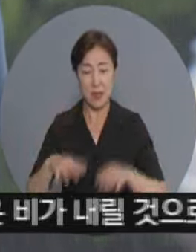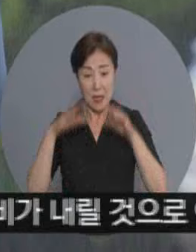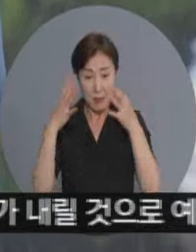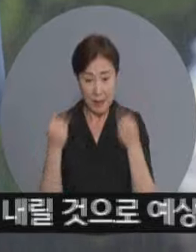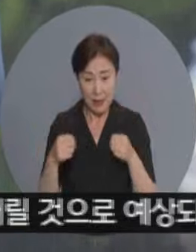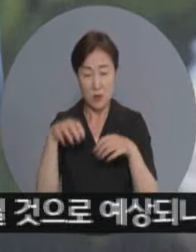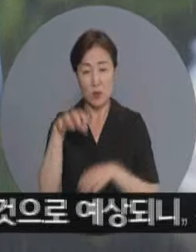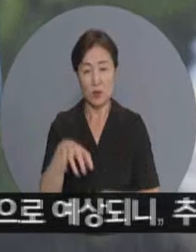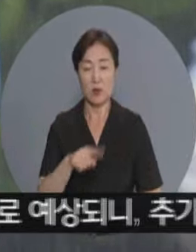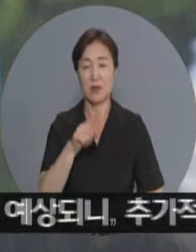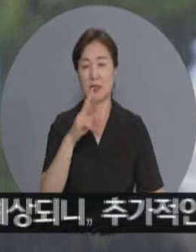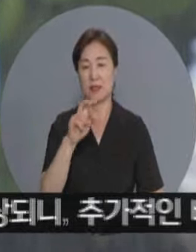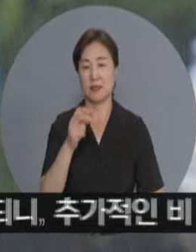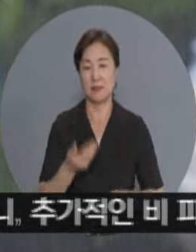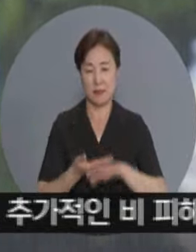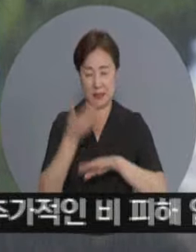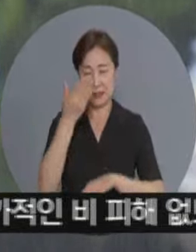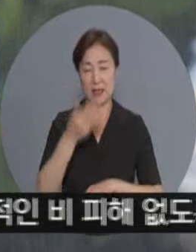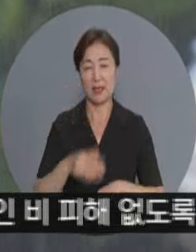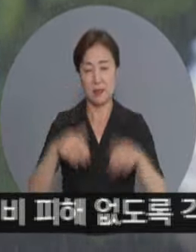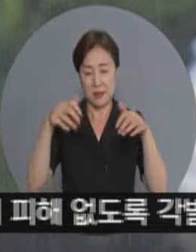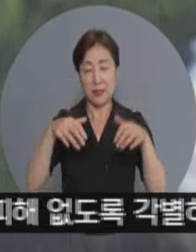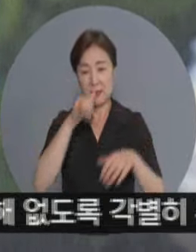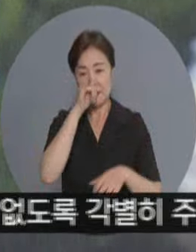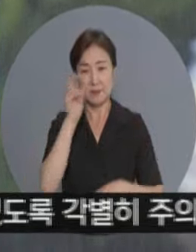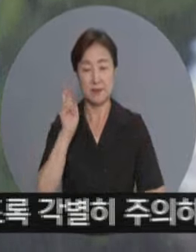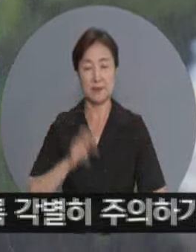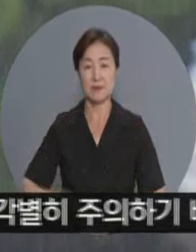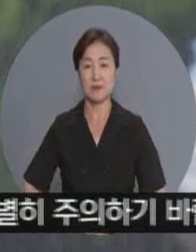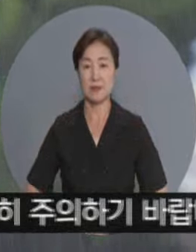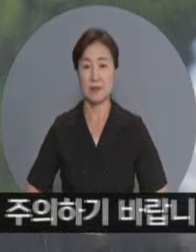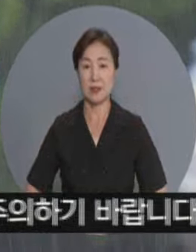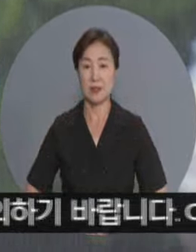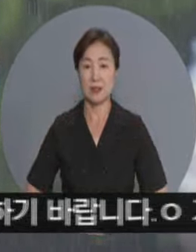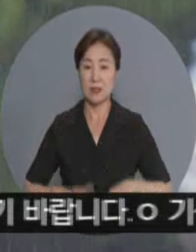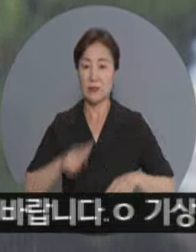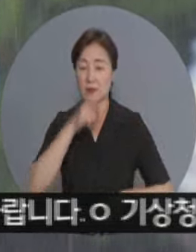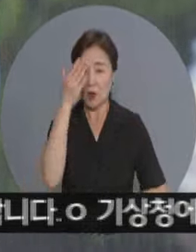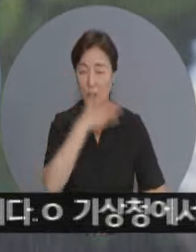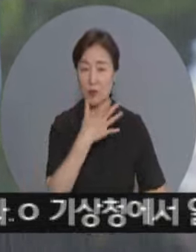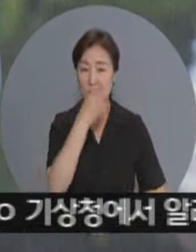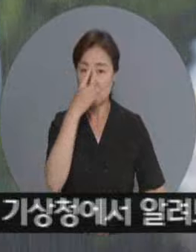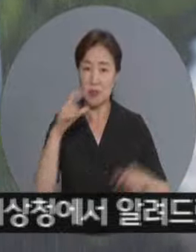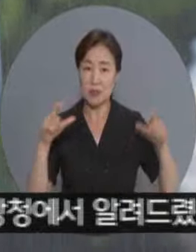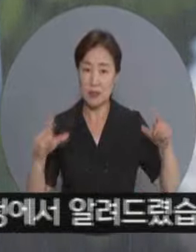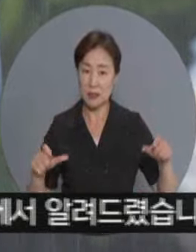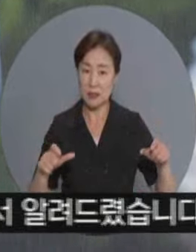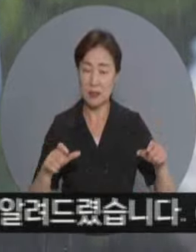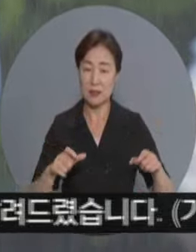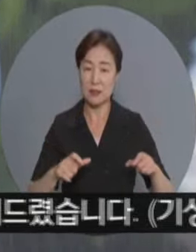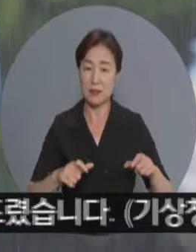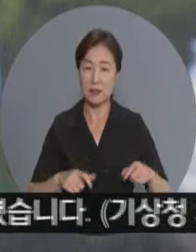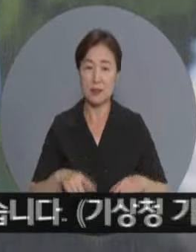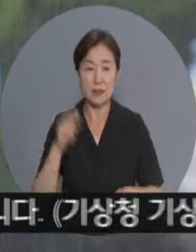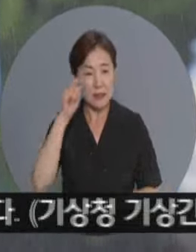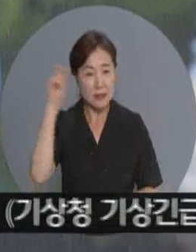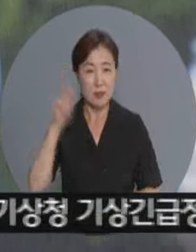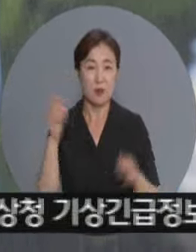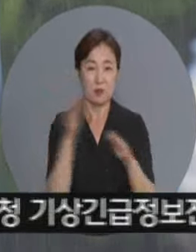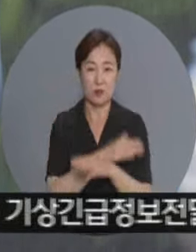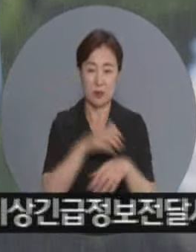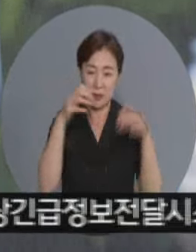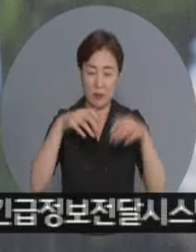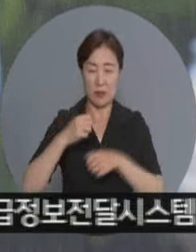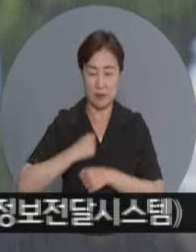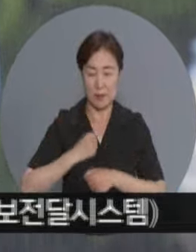곳은 120mm 이상의 강한 비가 오겠습니다. 현재 여수와 순천, 광양 등 전남 지역에 내일 새벽을 기해 호우